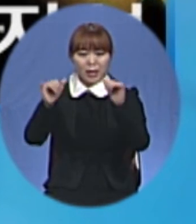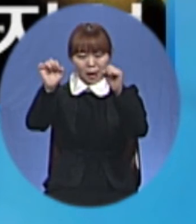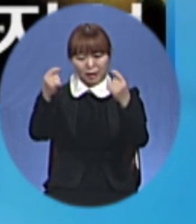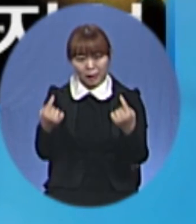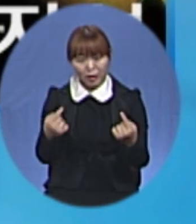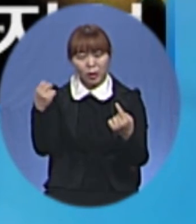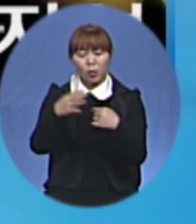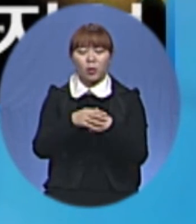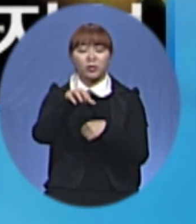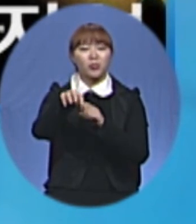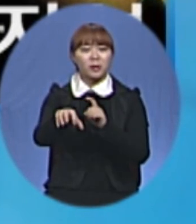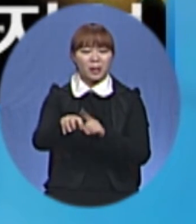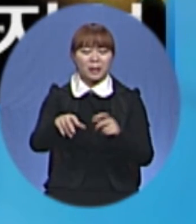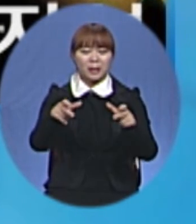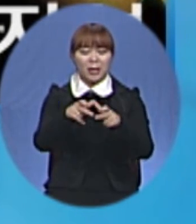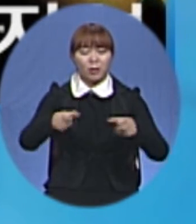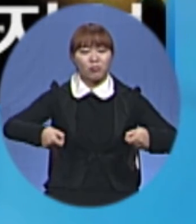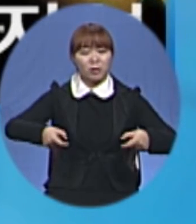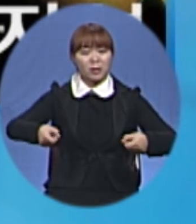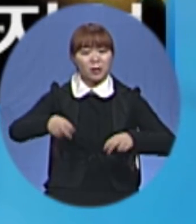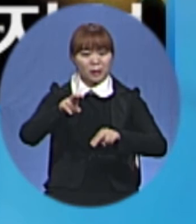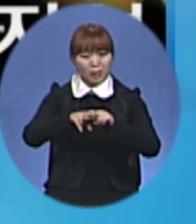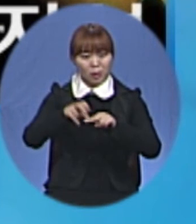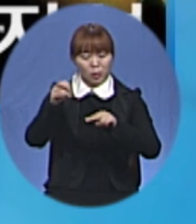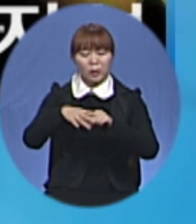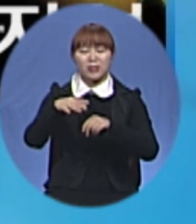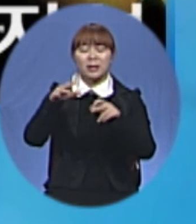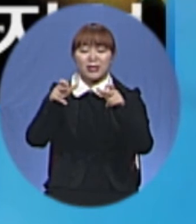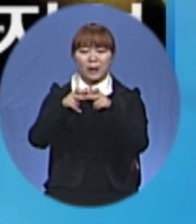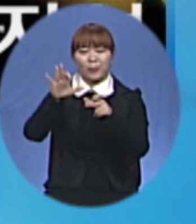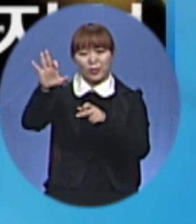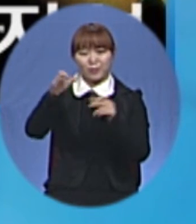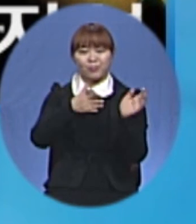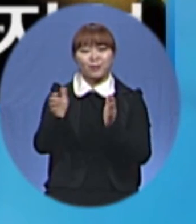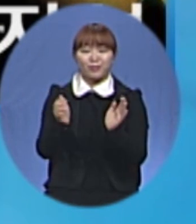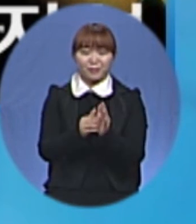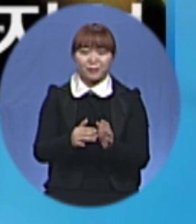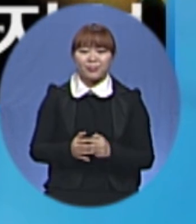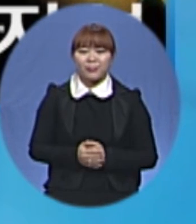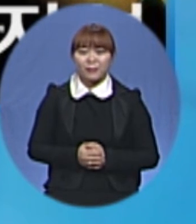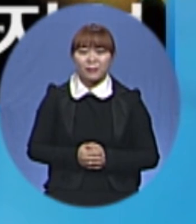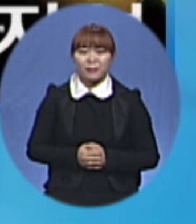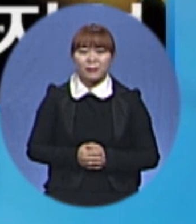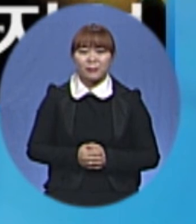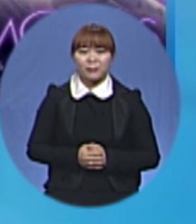혜택과 공연장에는 장애인 휠체어석과 장애인 화장실이 마련되어 있습니다.